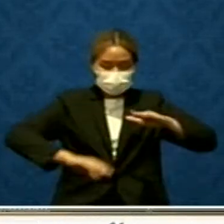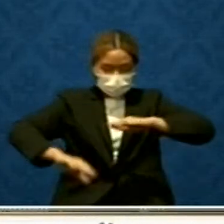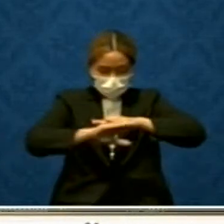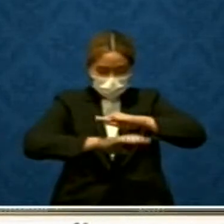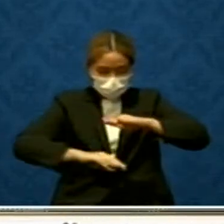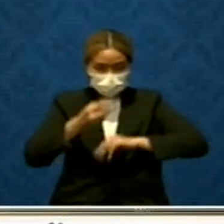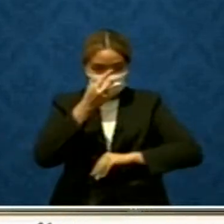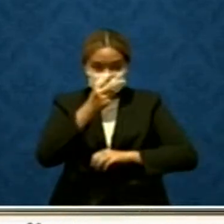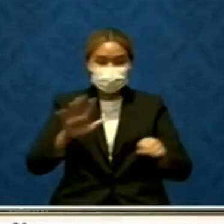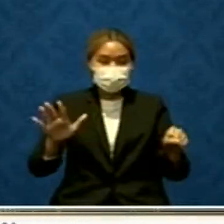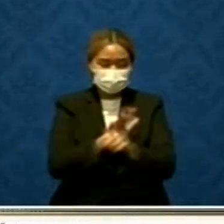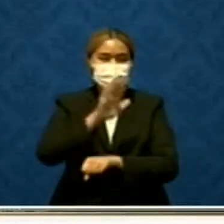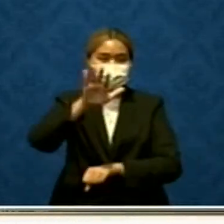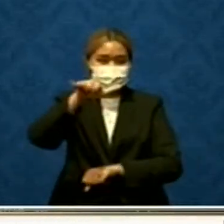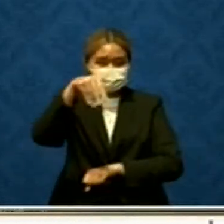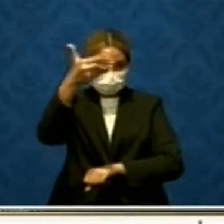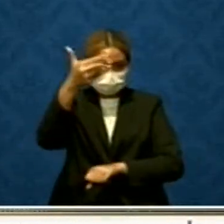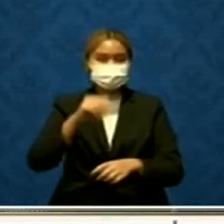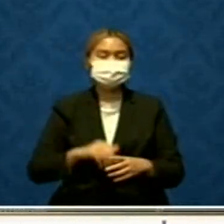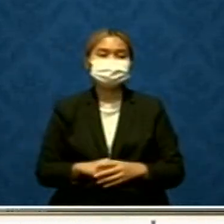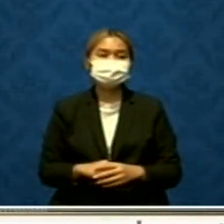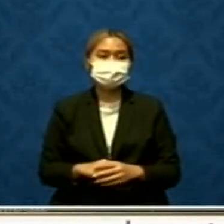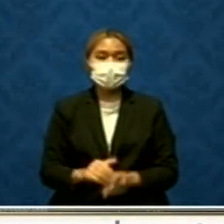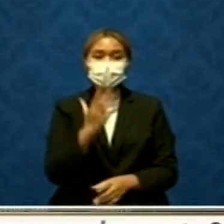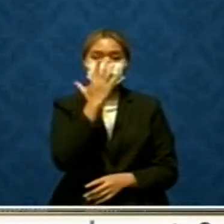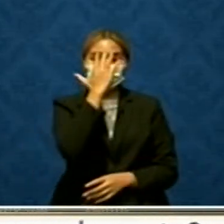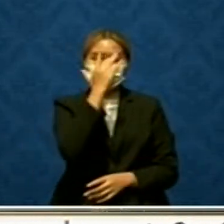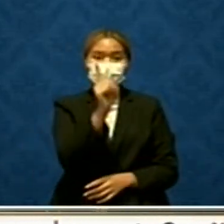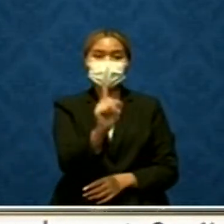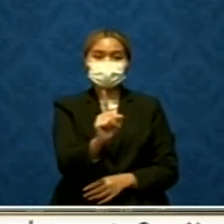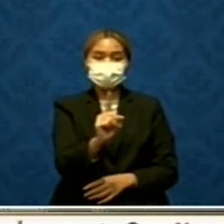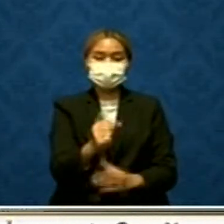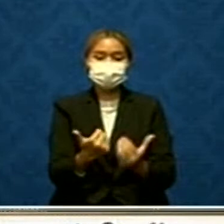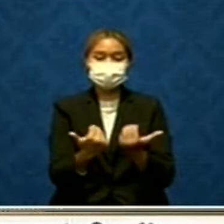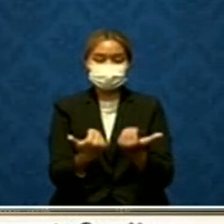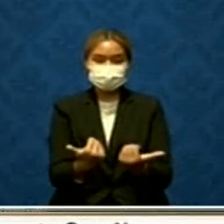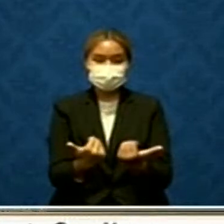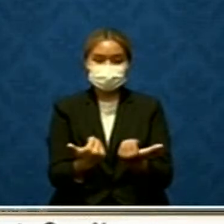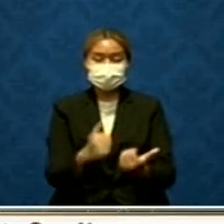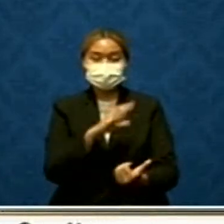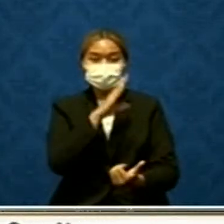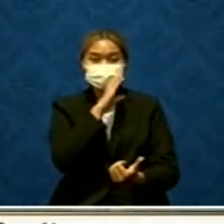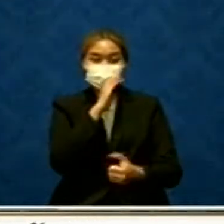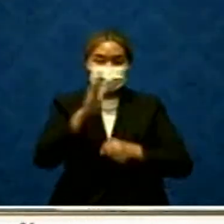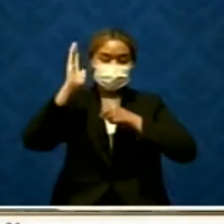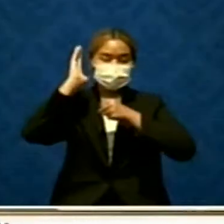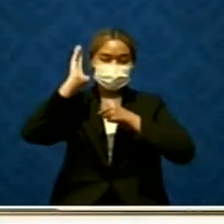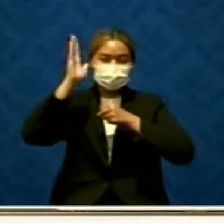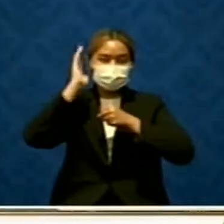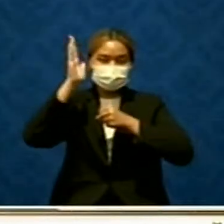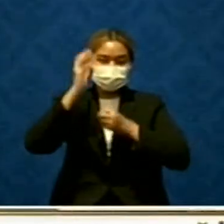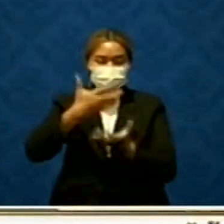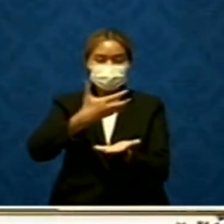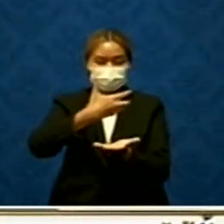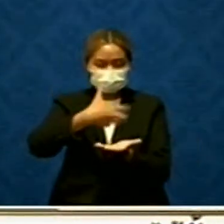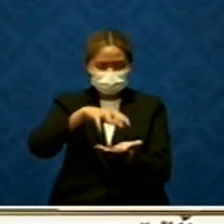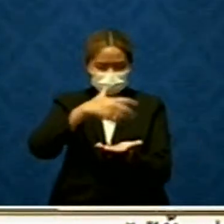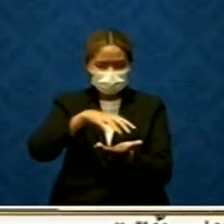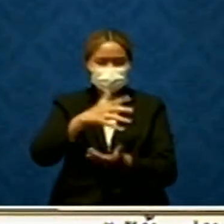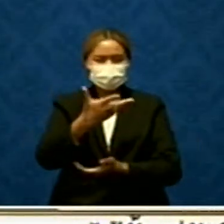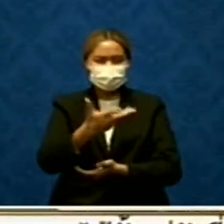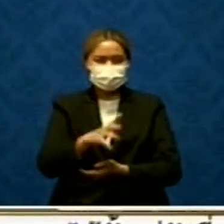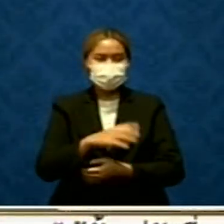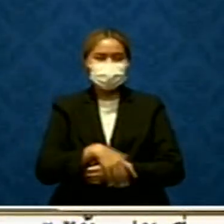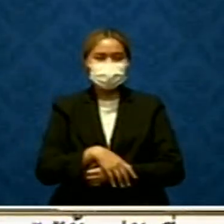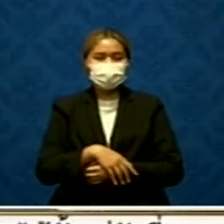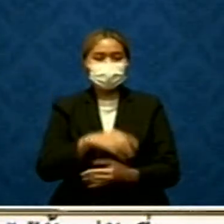ถ้วนนะครับก่อนนำมาอภิปรายนะครับเพราะว่าเรื่องอย่างนี้เวลาที่อภิปรายไปแล้วเนี่ยกับเรียนท่านประธานนะครับพี่น้องประชา